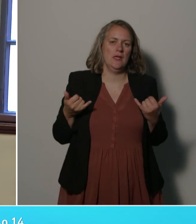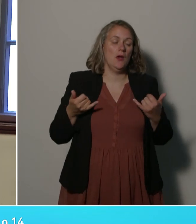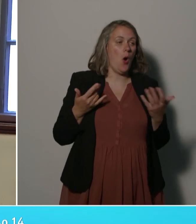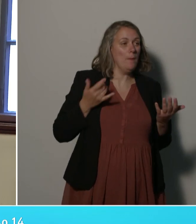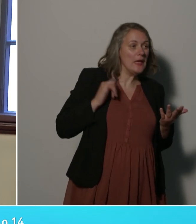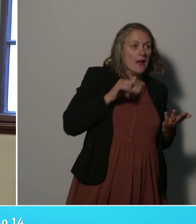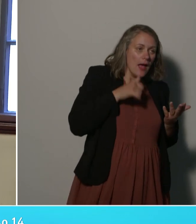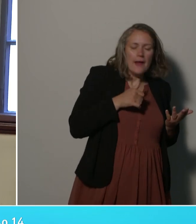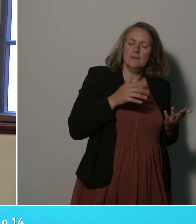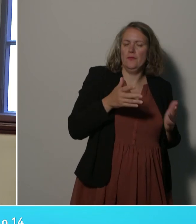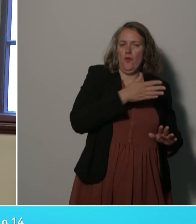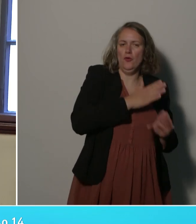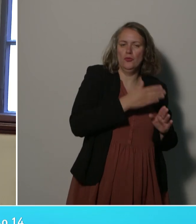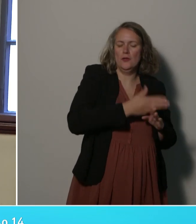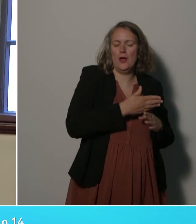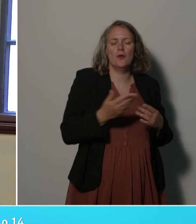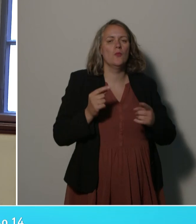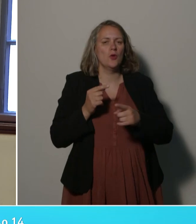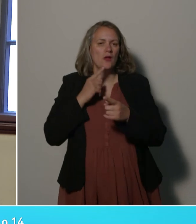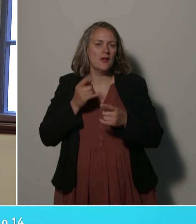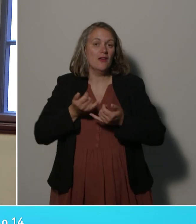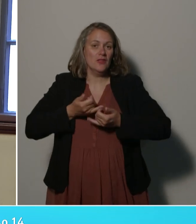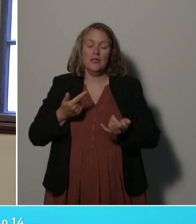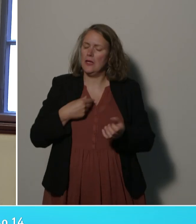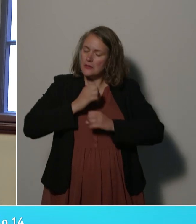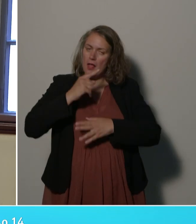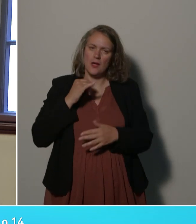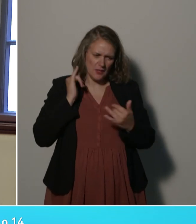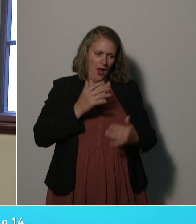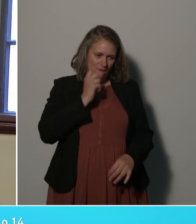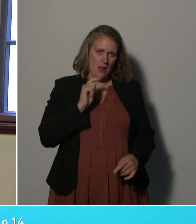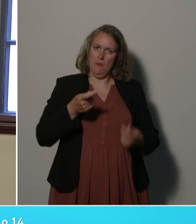Ob. Ich sage ganz klar, ich will, dass da gebaut wird.